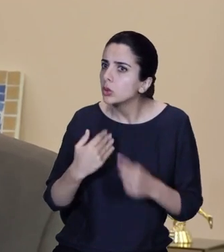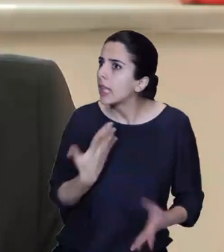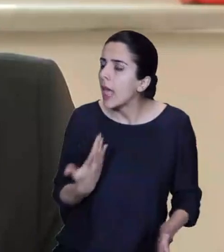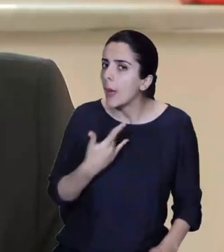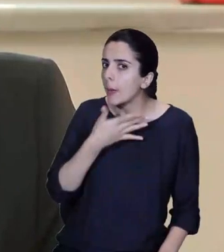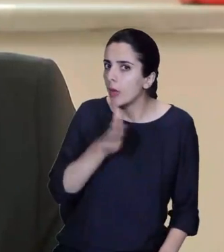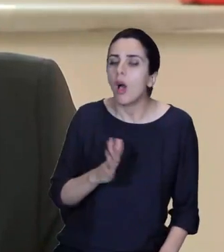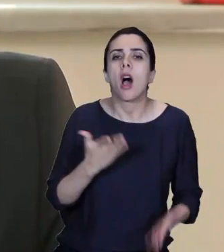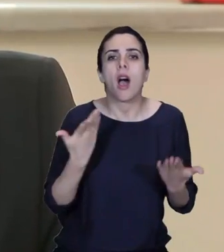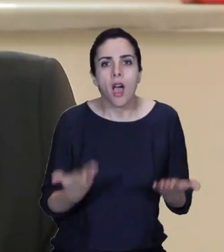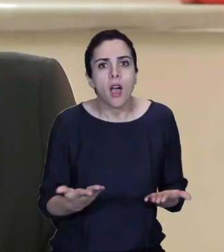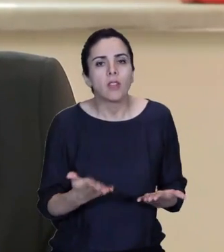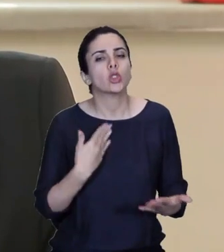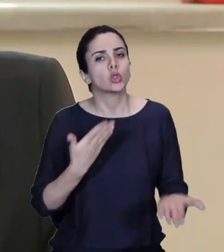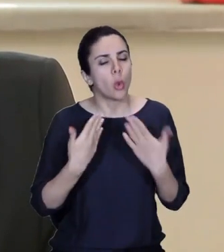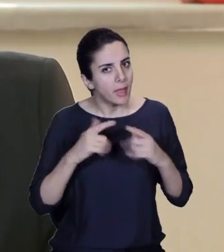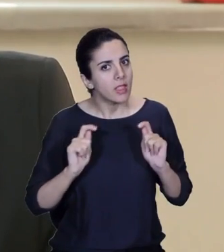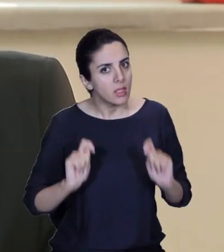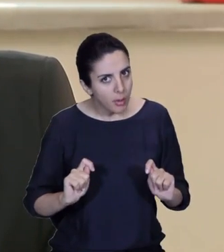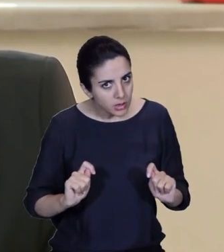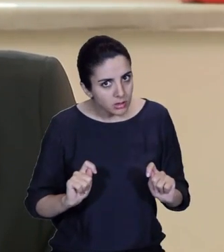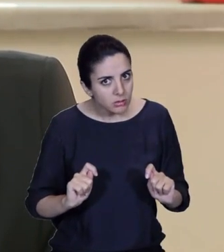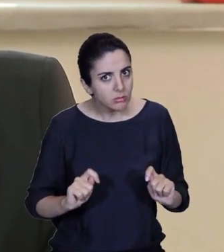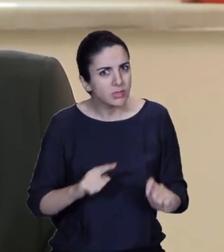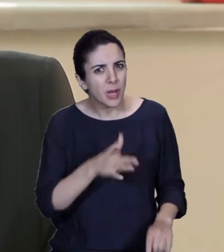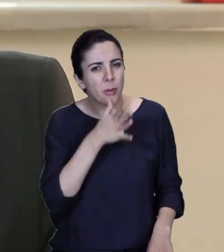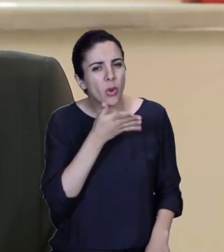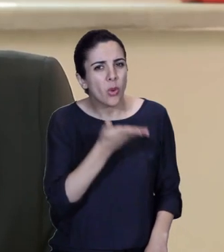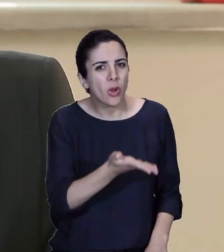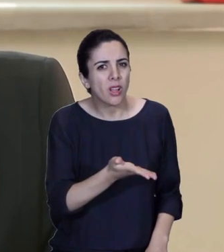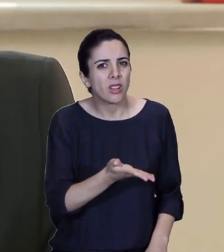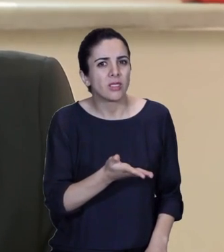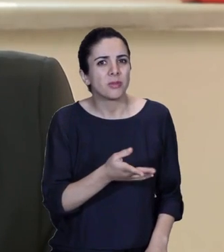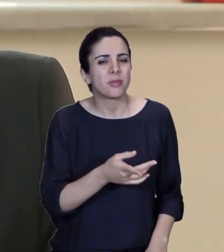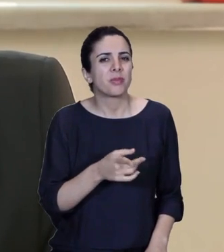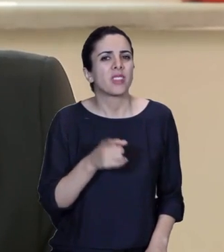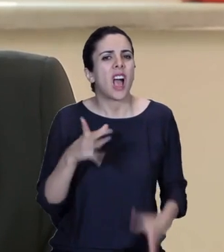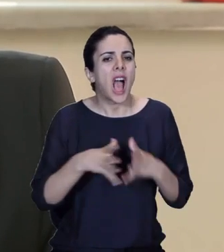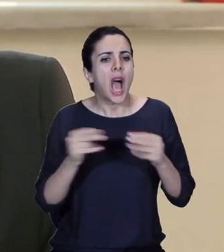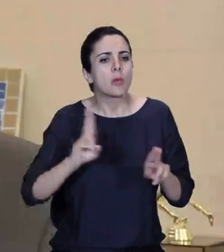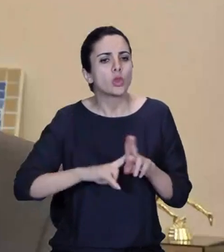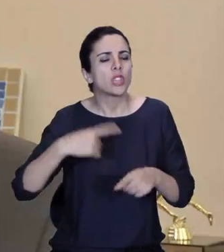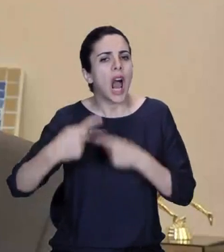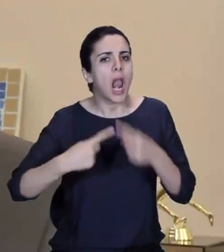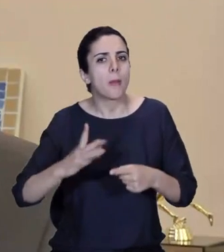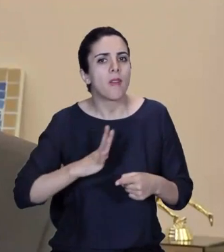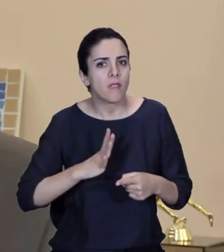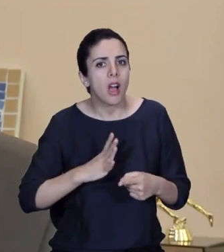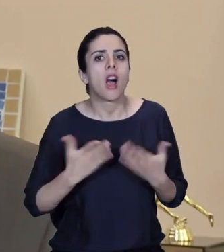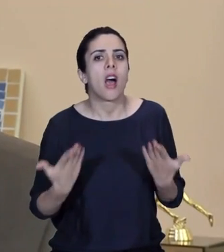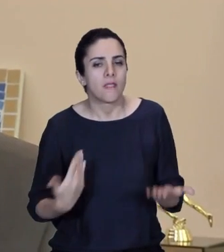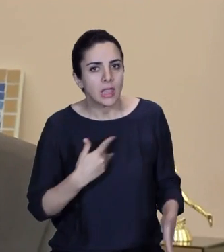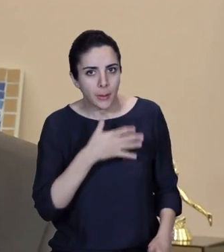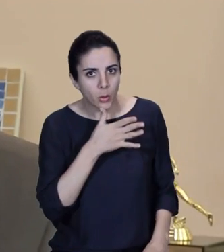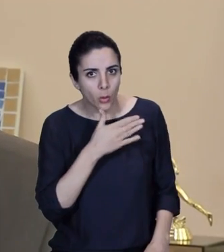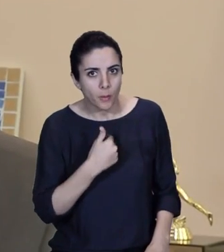bilmiyorum. Evet, öyle bir sohbetimiz oldu. Siz de biliyorsunuz zaten sanırım. Kayıp bir kuzeni. Evet,